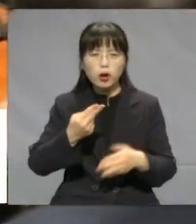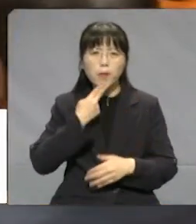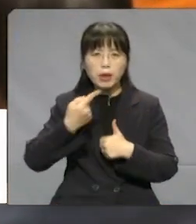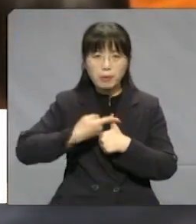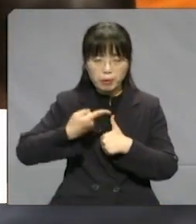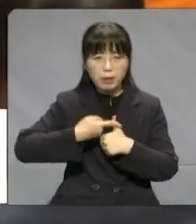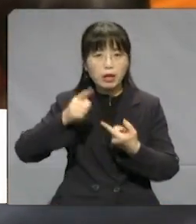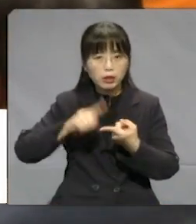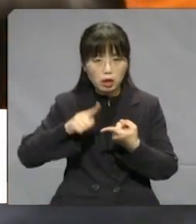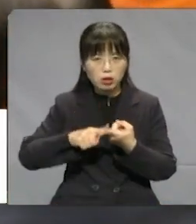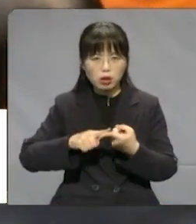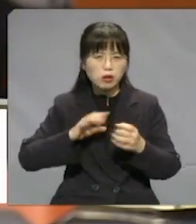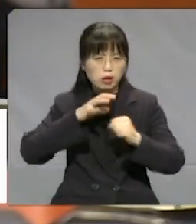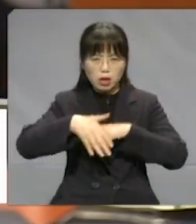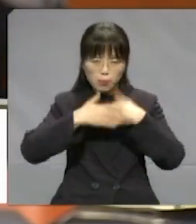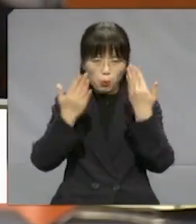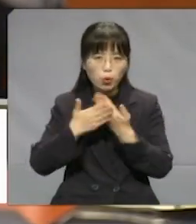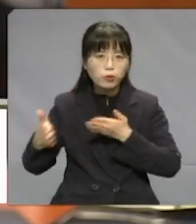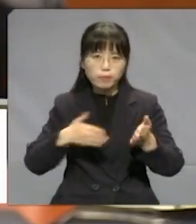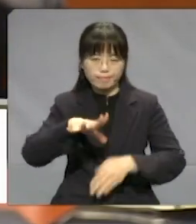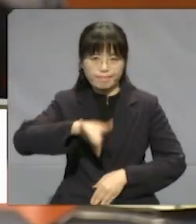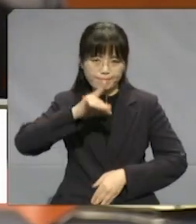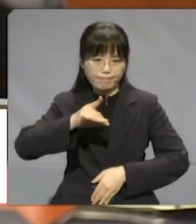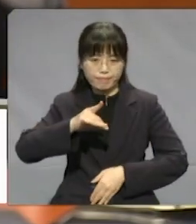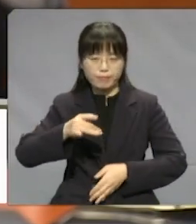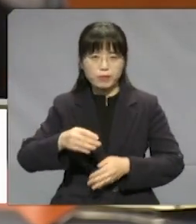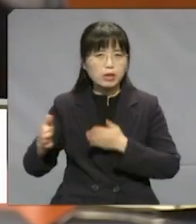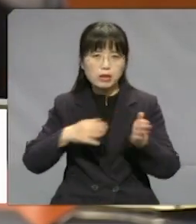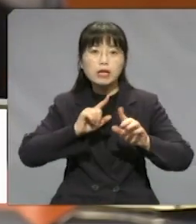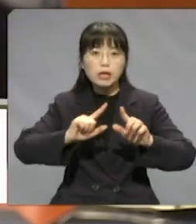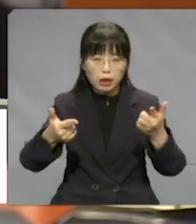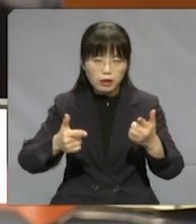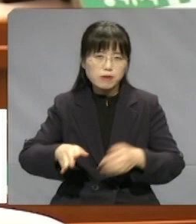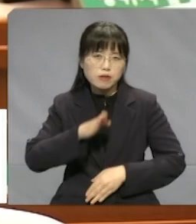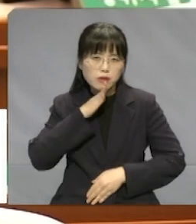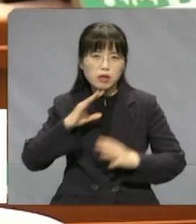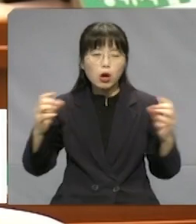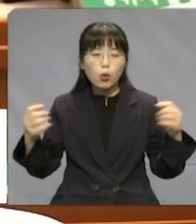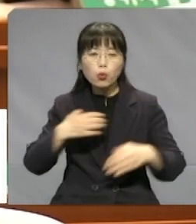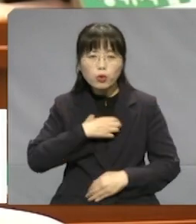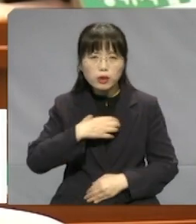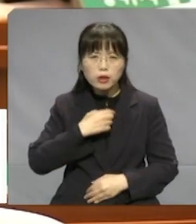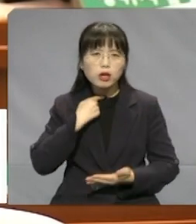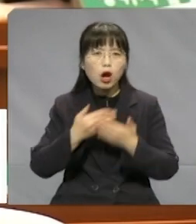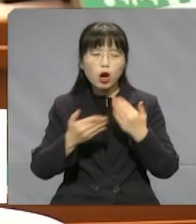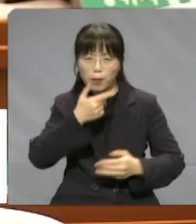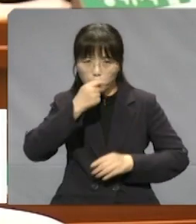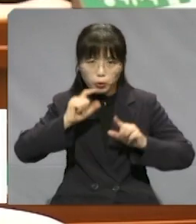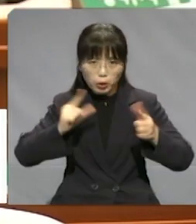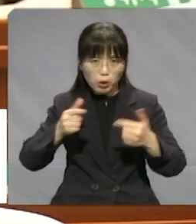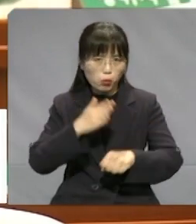비판에 대해서는 세상 모든 길은 처음에는 길이 아니었다며 진짜 위기는 경험 부족이 아닌